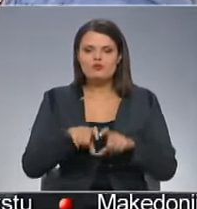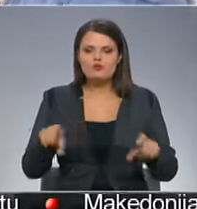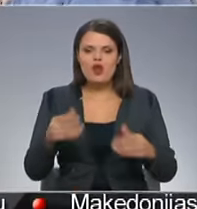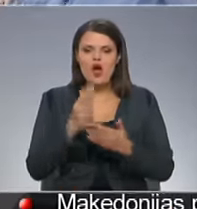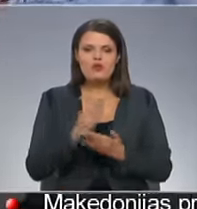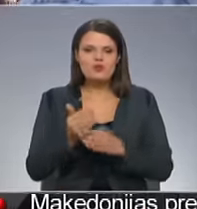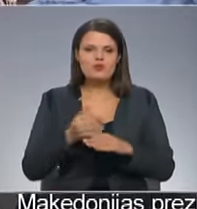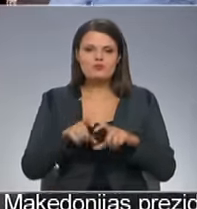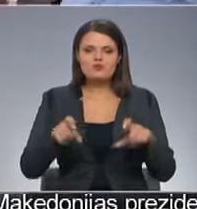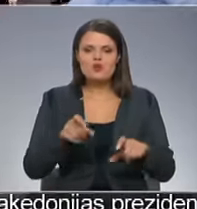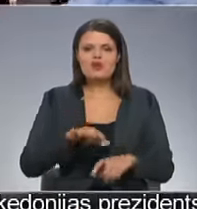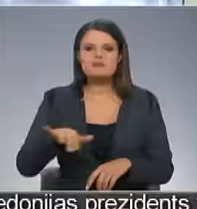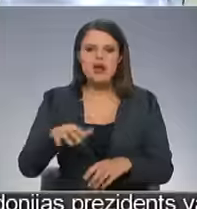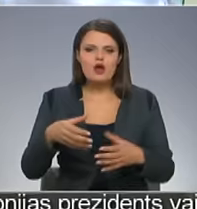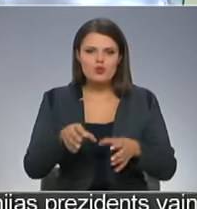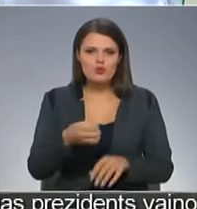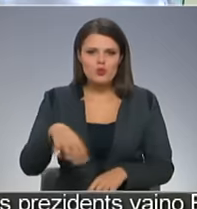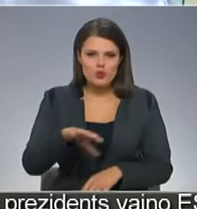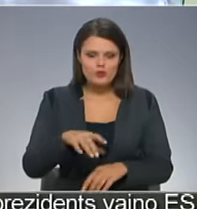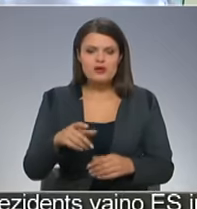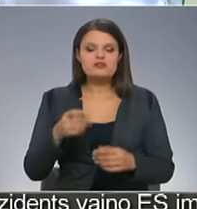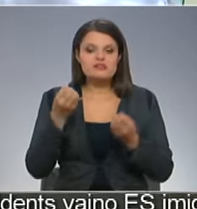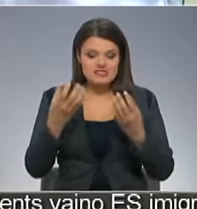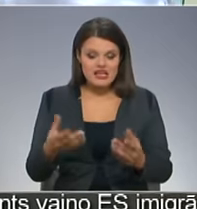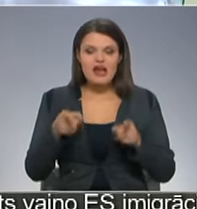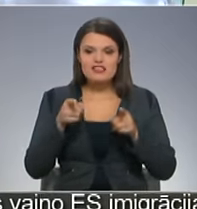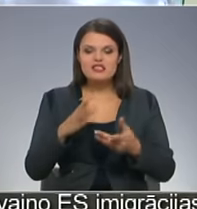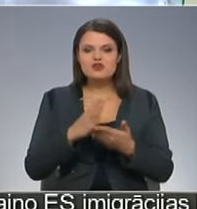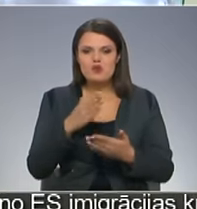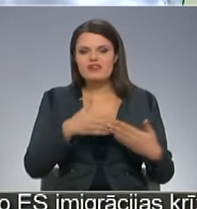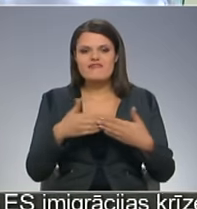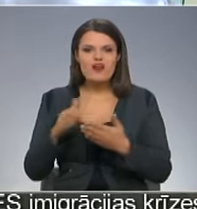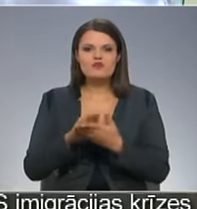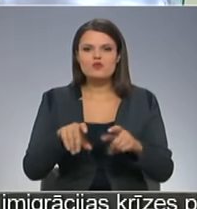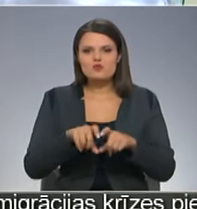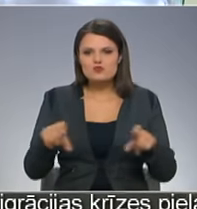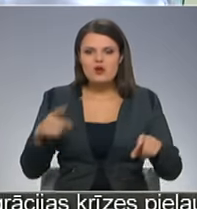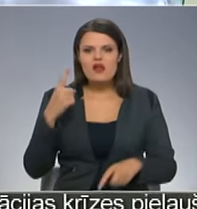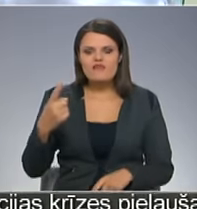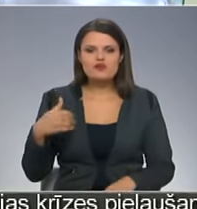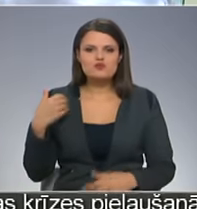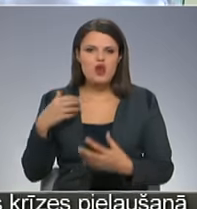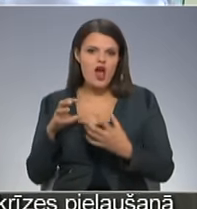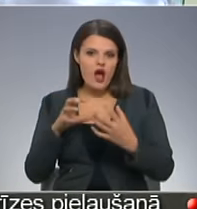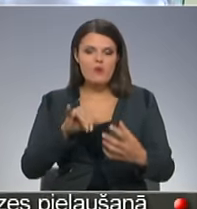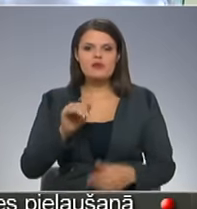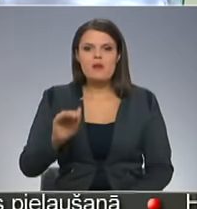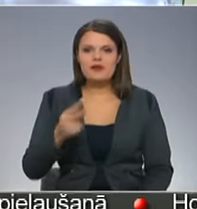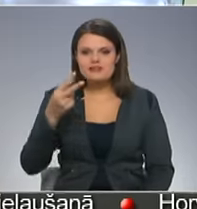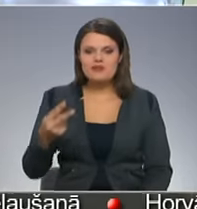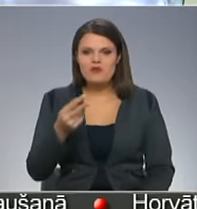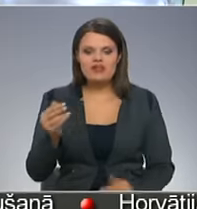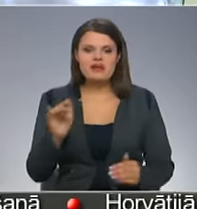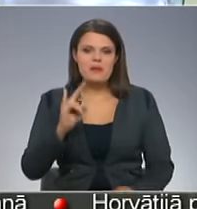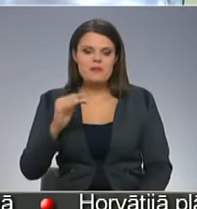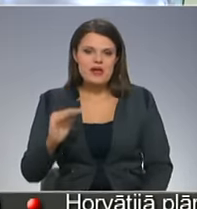esošās pirmskolas bērnu grupiņas. Bet skaidrs ir tas, ka noteikti vedīs uz skolu viens skolēnu autobusu, un ja mazam divgadīgam